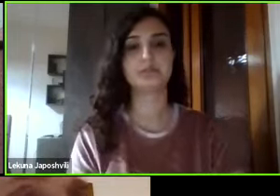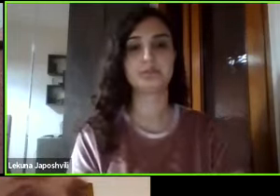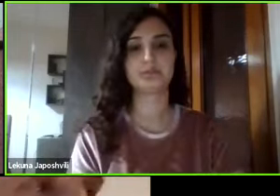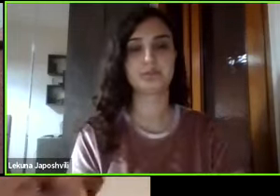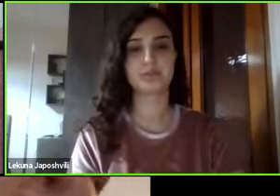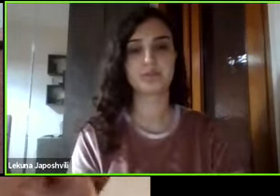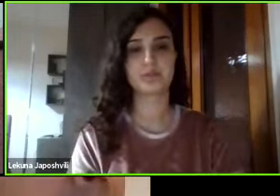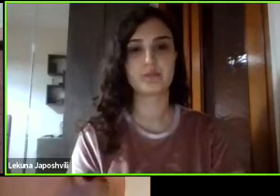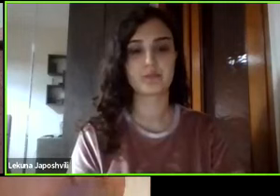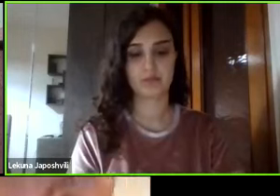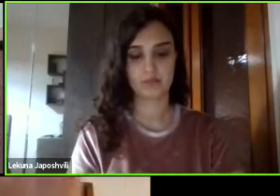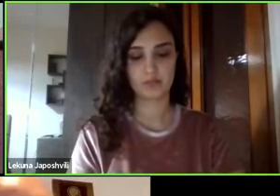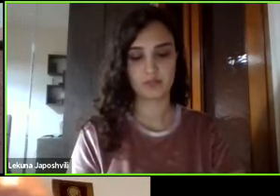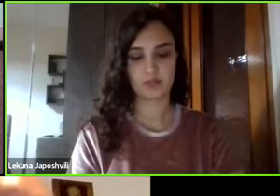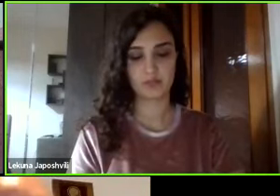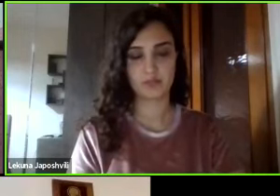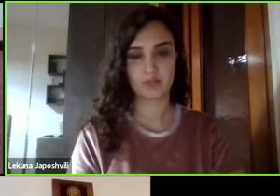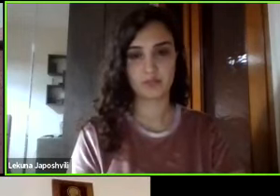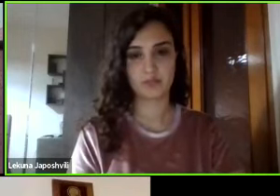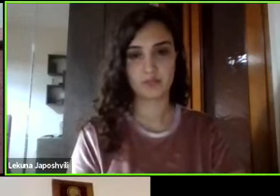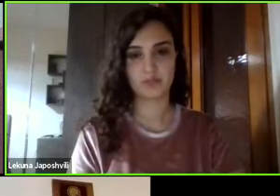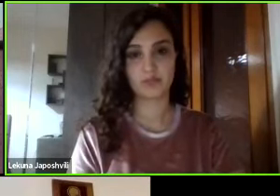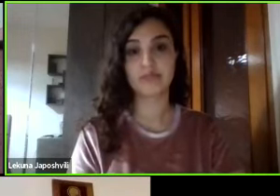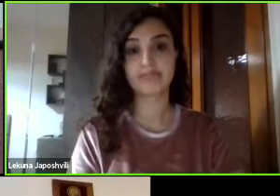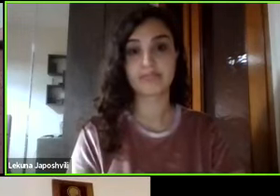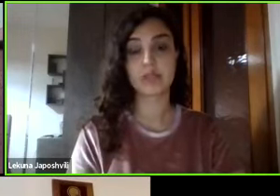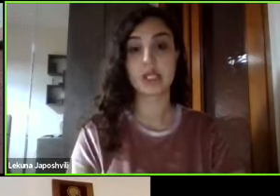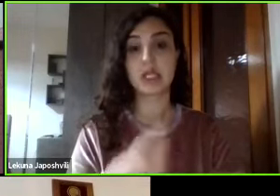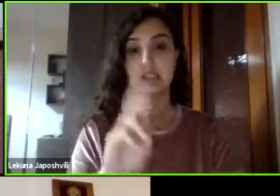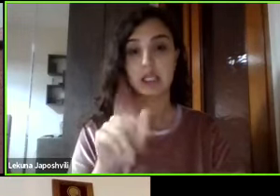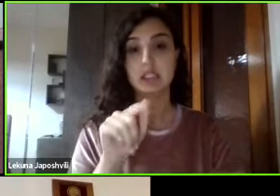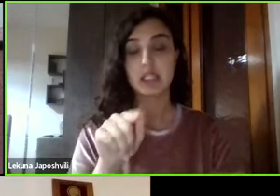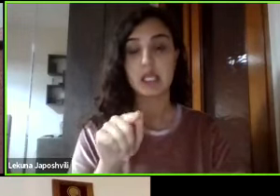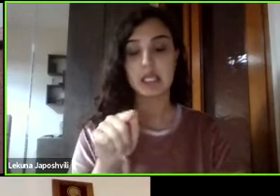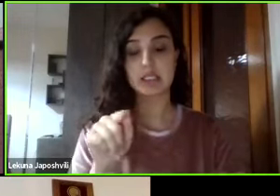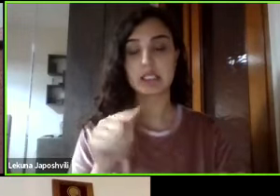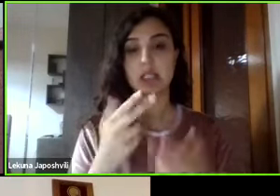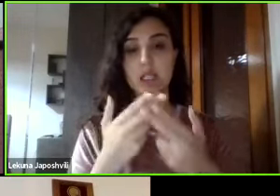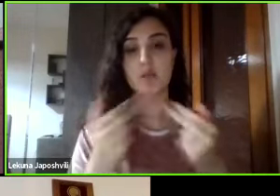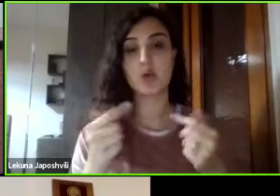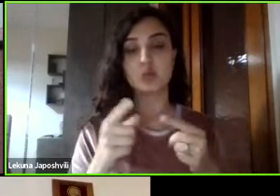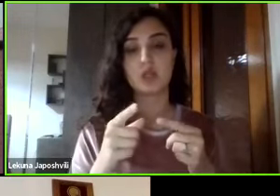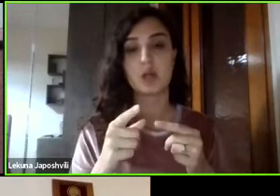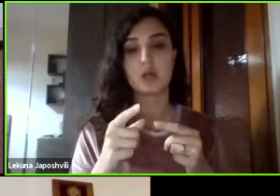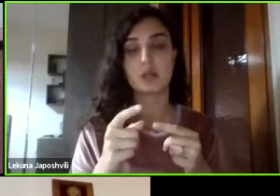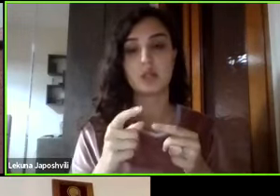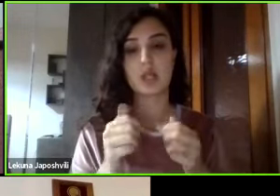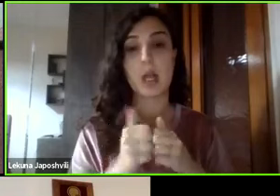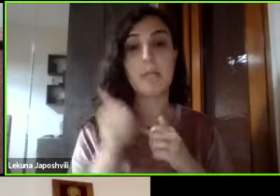საფუძველი. Და რა თქმა უნდა, ეს საფუძველი განაპირობებს პროგნოზს,